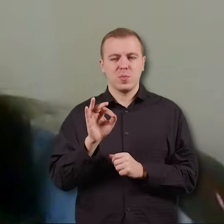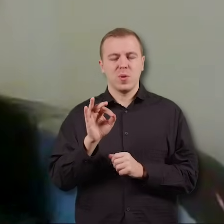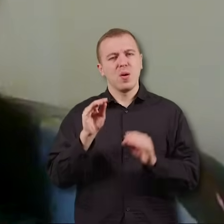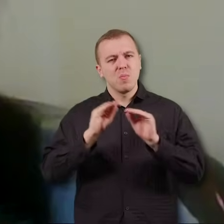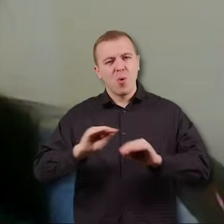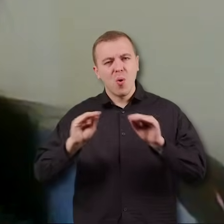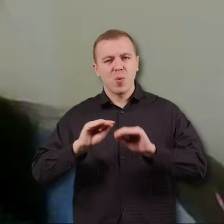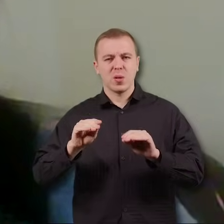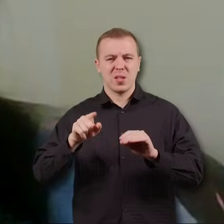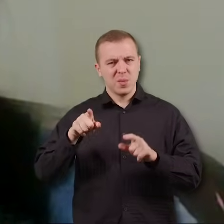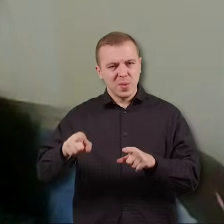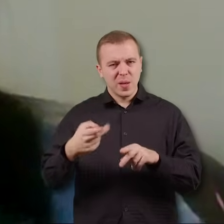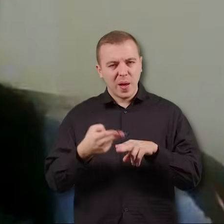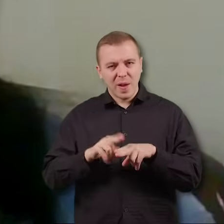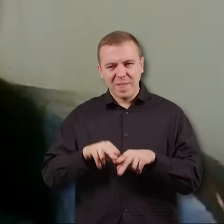mokymus ar kažkokio tai